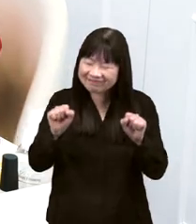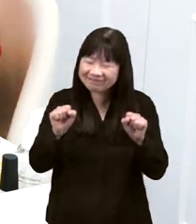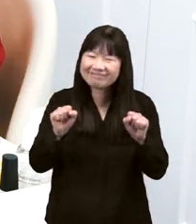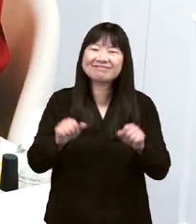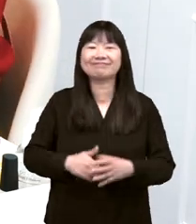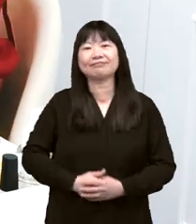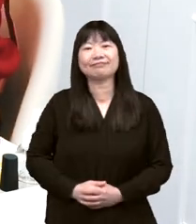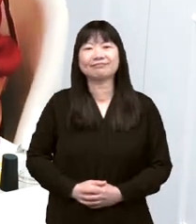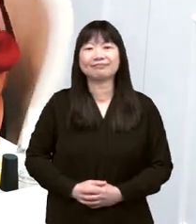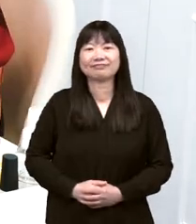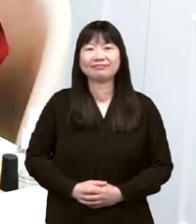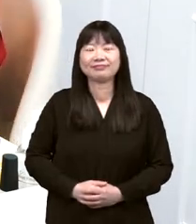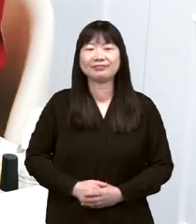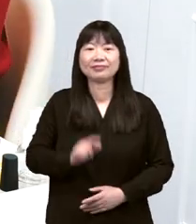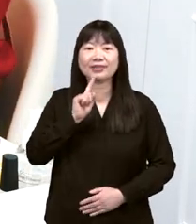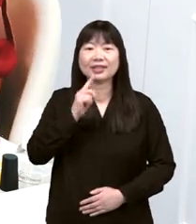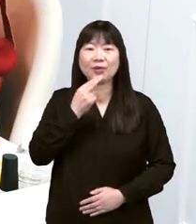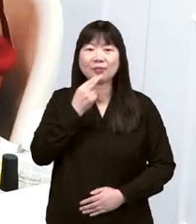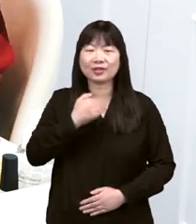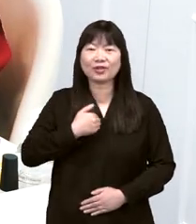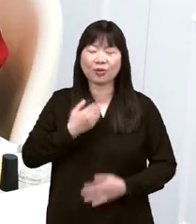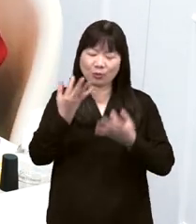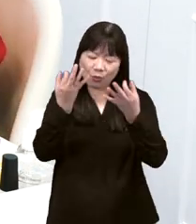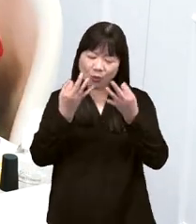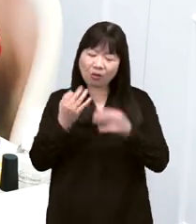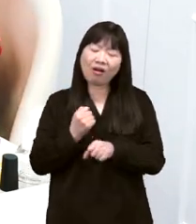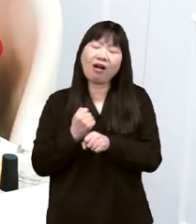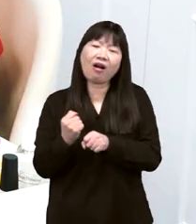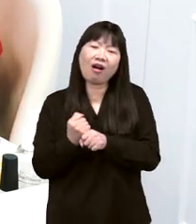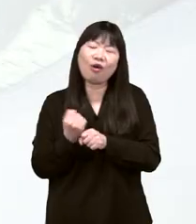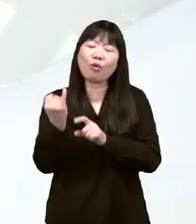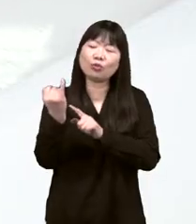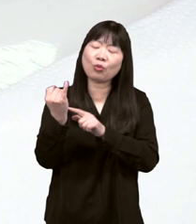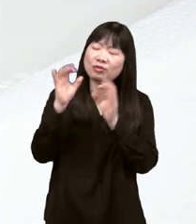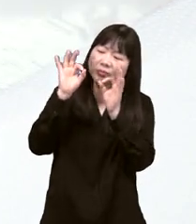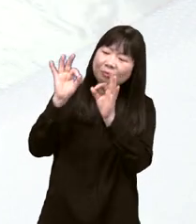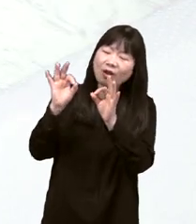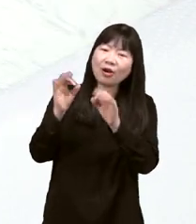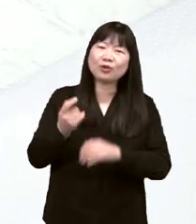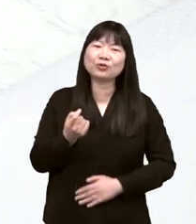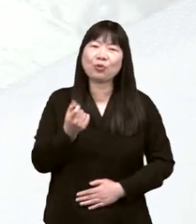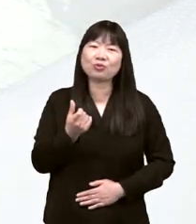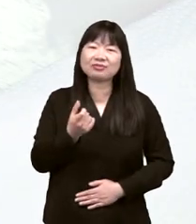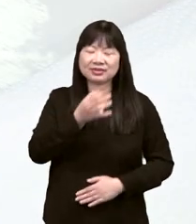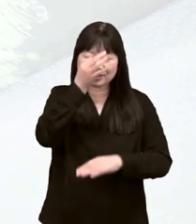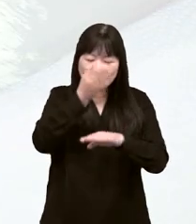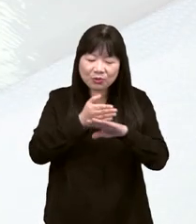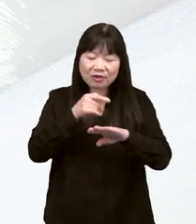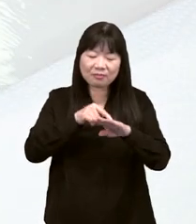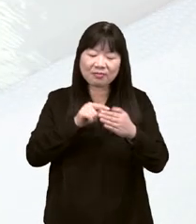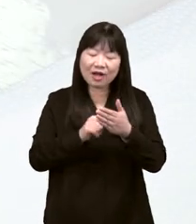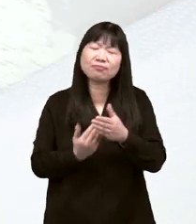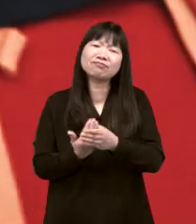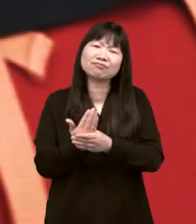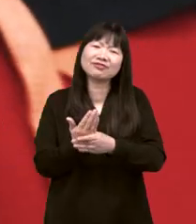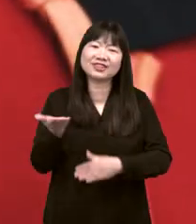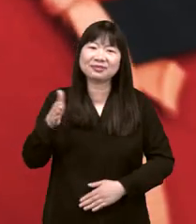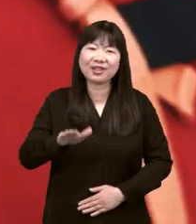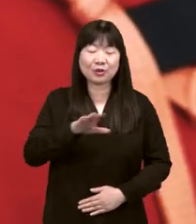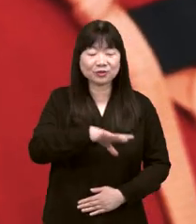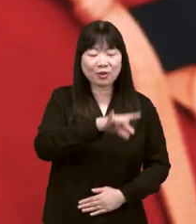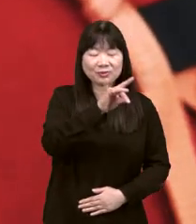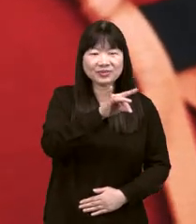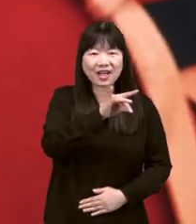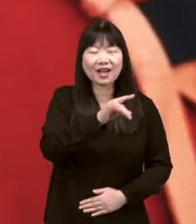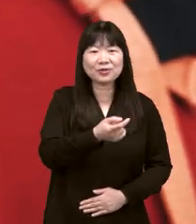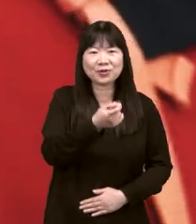안녕하세요. 말이 없는 저를 보고 당황하시던 손님을 보니까 조금 죄송한 마음이 드는데요. 처음이라